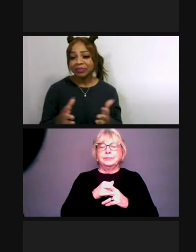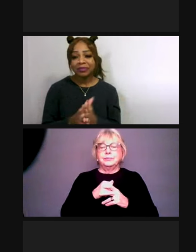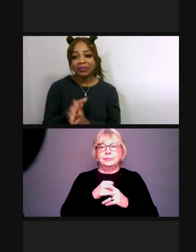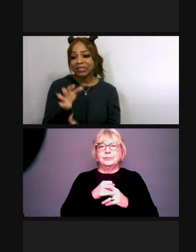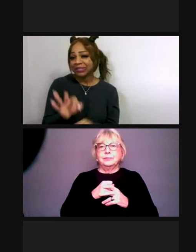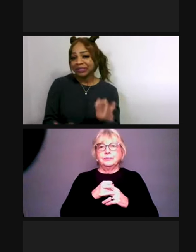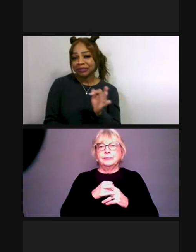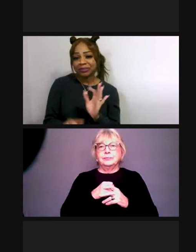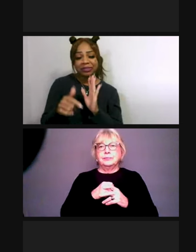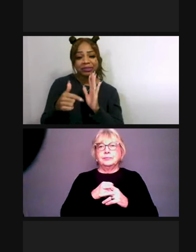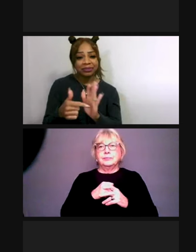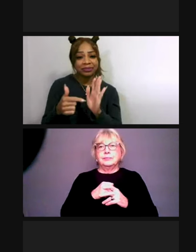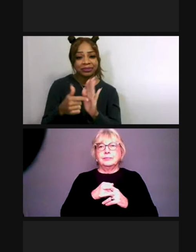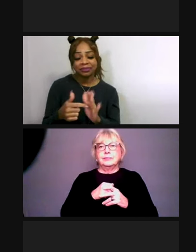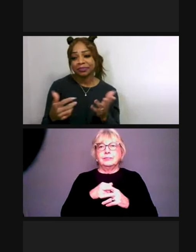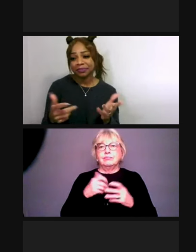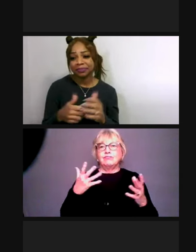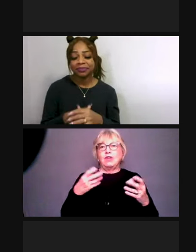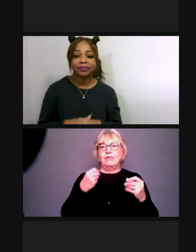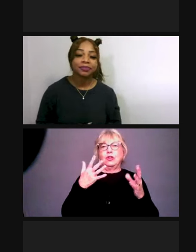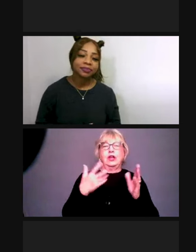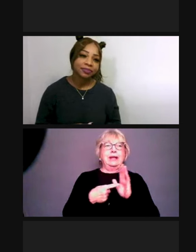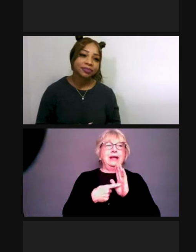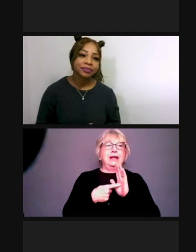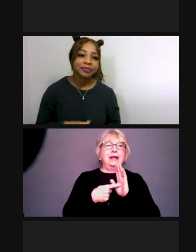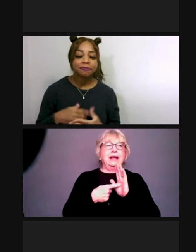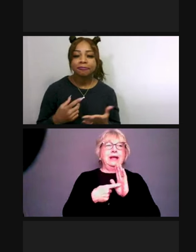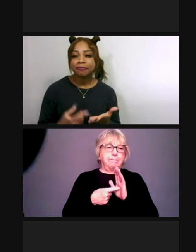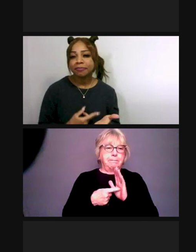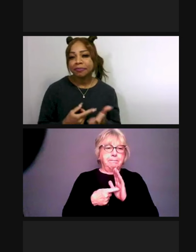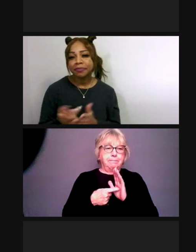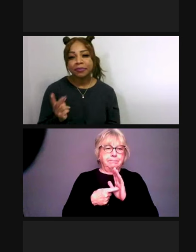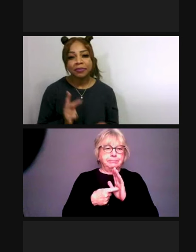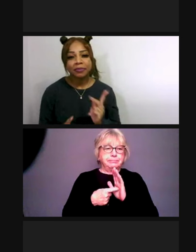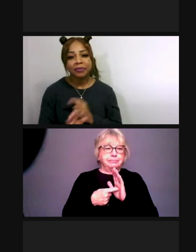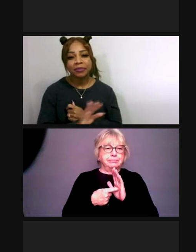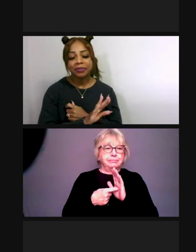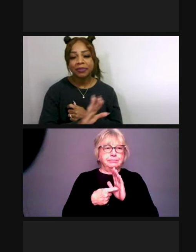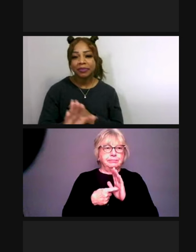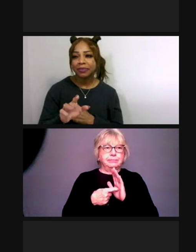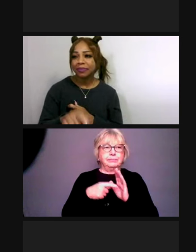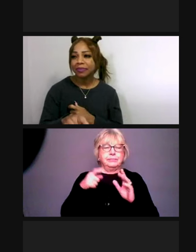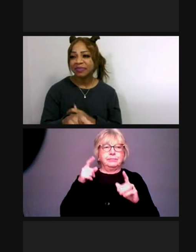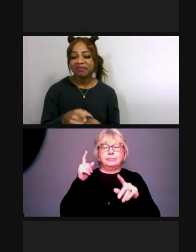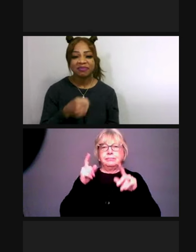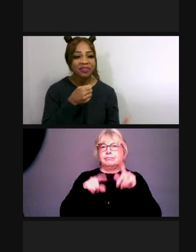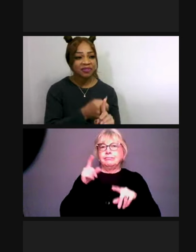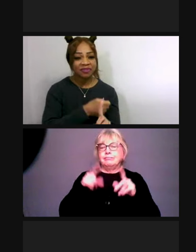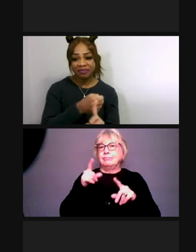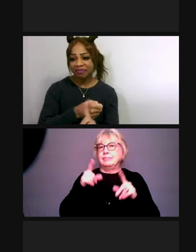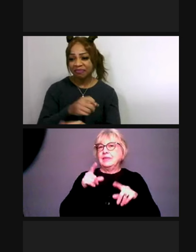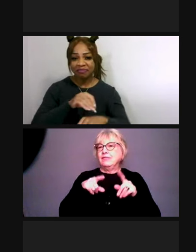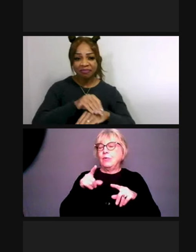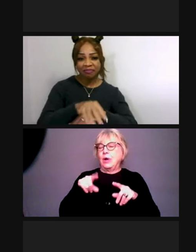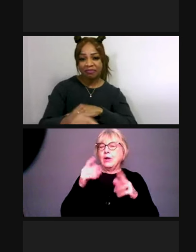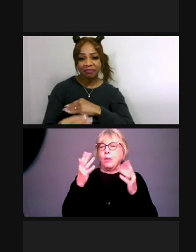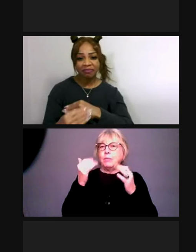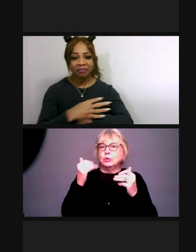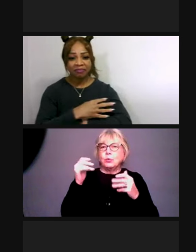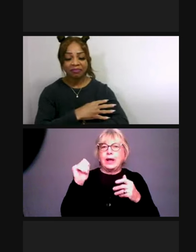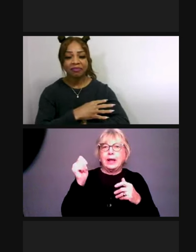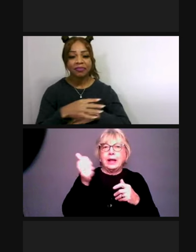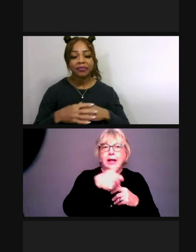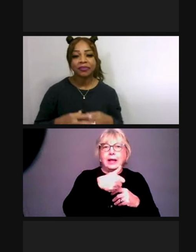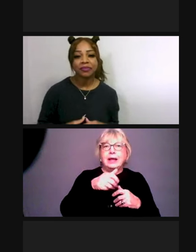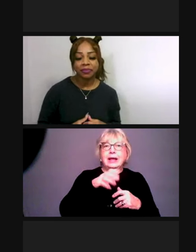mais je vais vous donner un exemple très simple. Parfois, les besoins des gens ont un impact sur